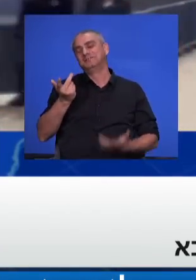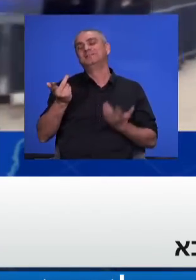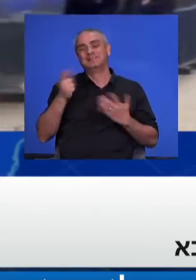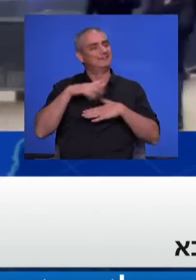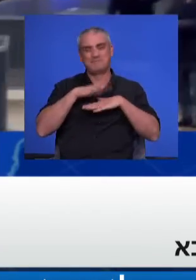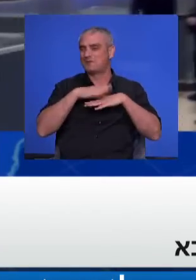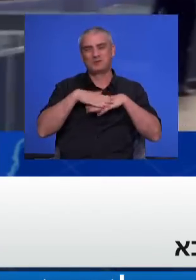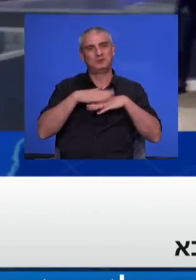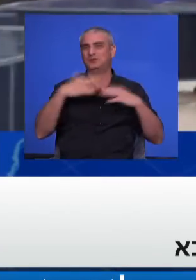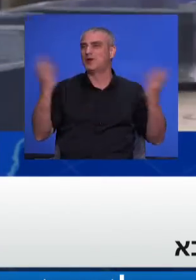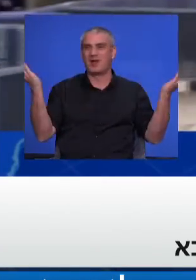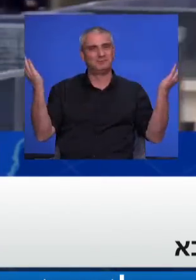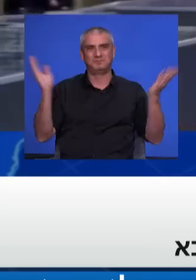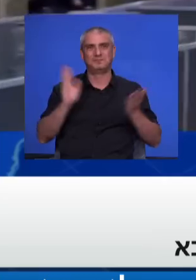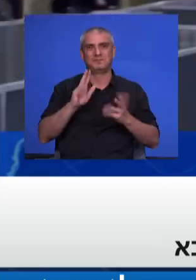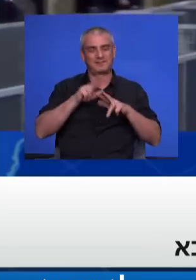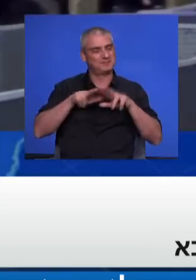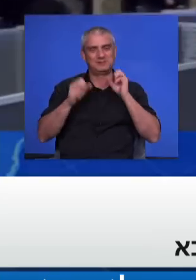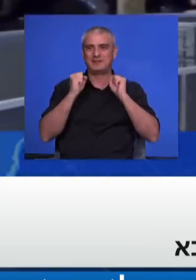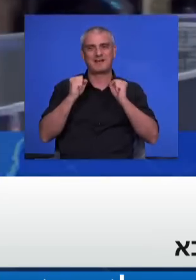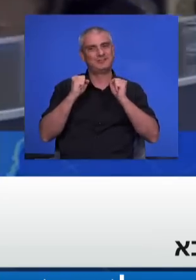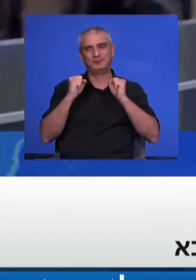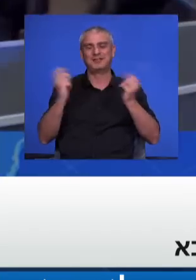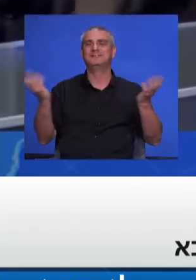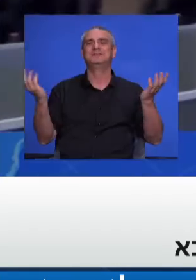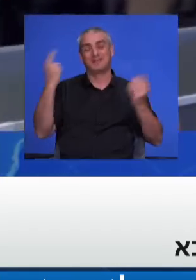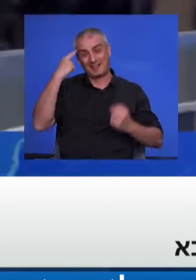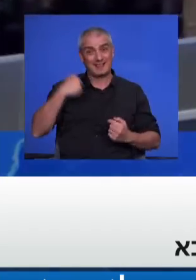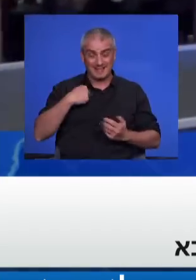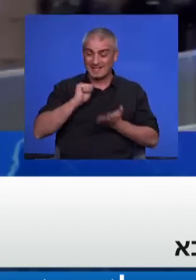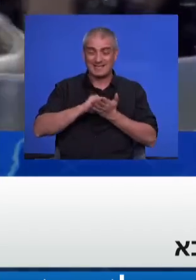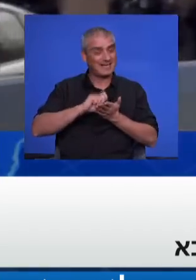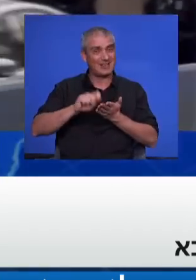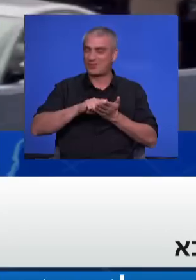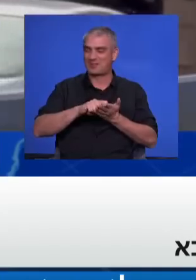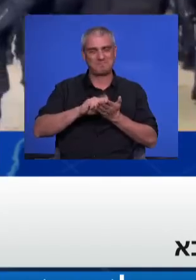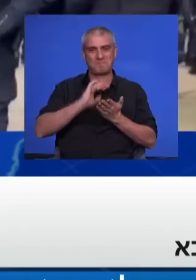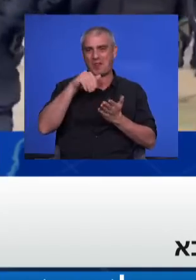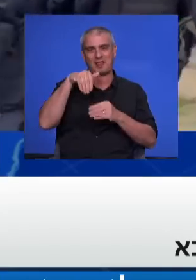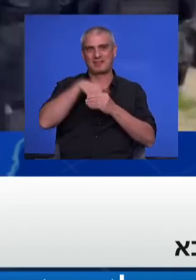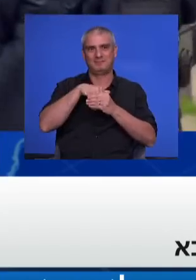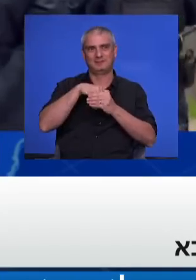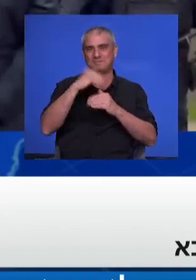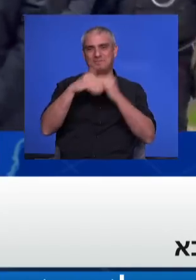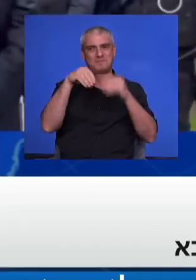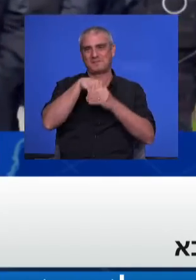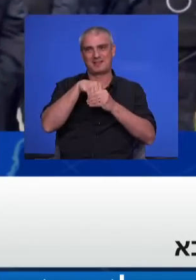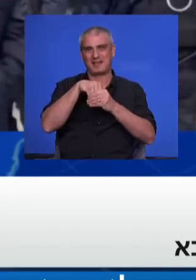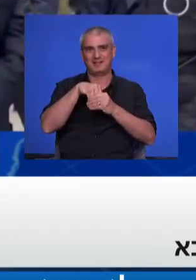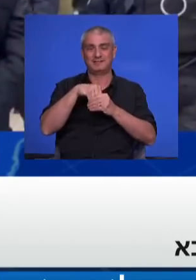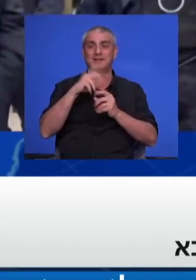זה מקצוע שהוא במצב קשה, ולדעתי העיתונאים לא נמצאים במהלך הזה, אבל